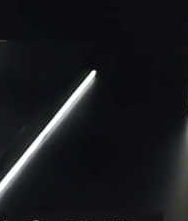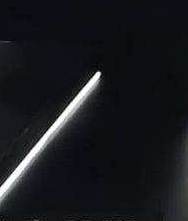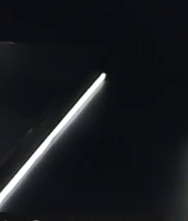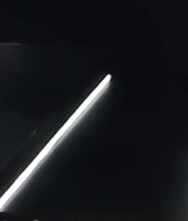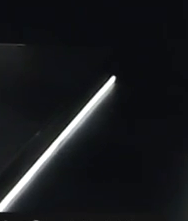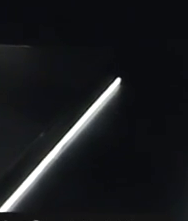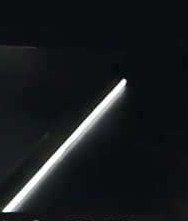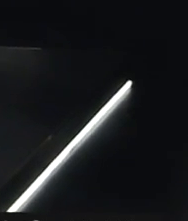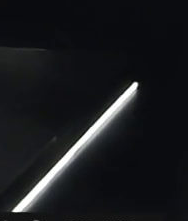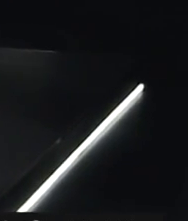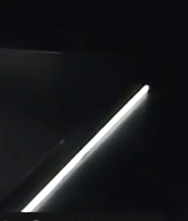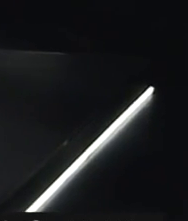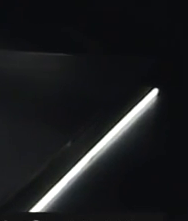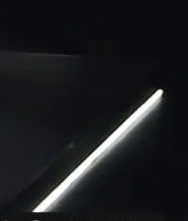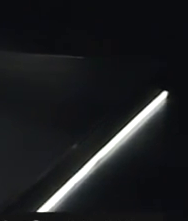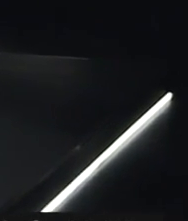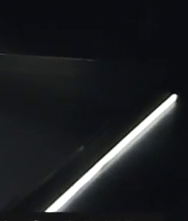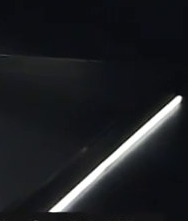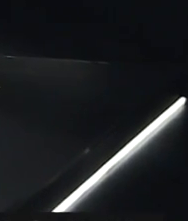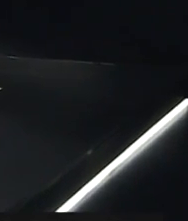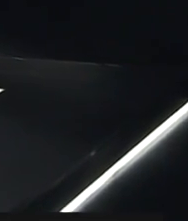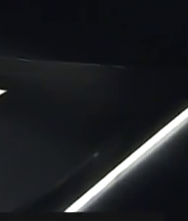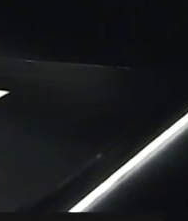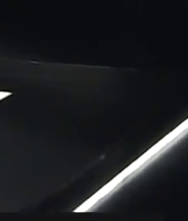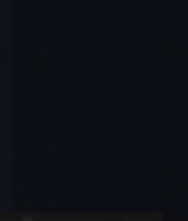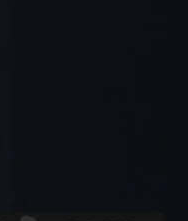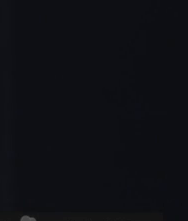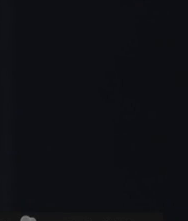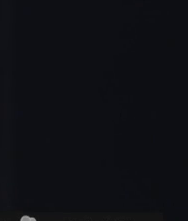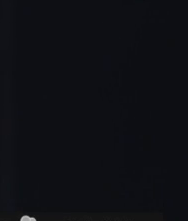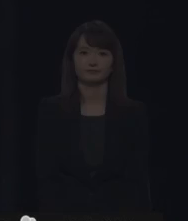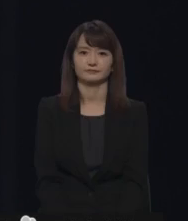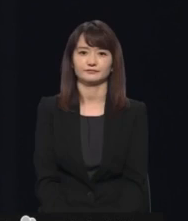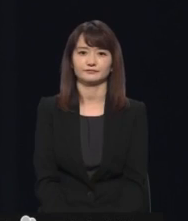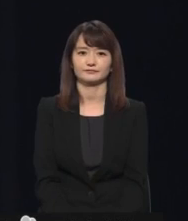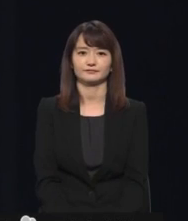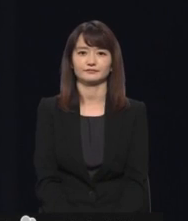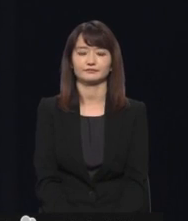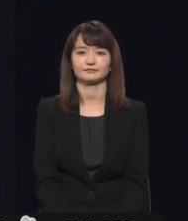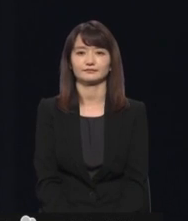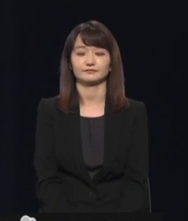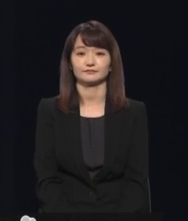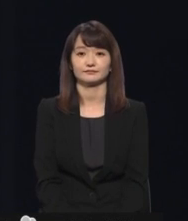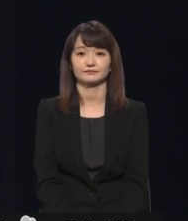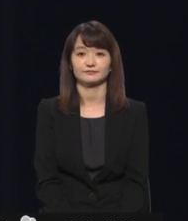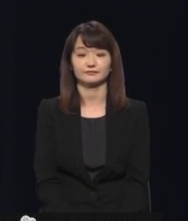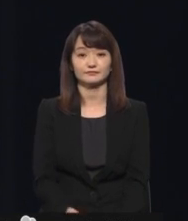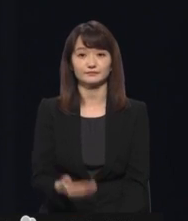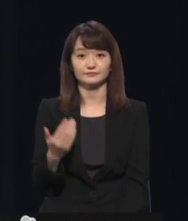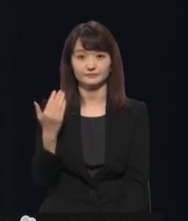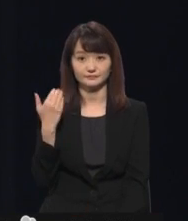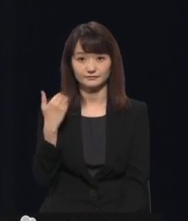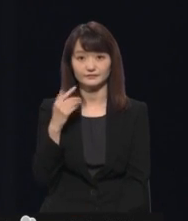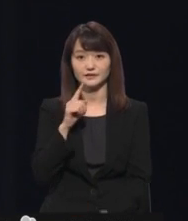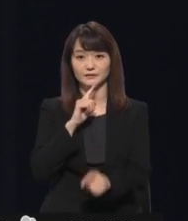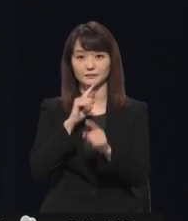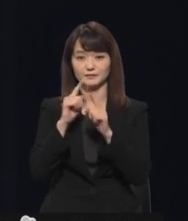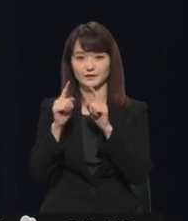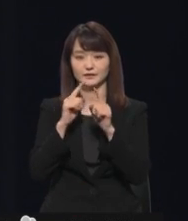으 적어봅니다 아 4 앞서 말씀드린대로